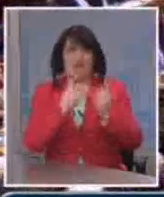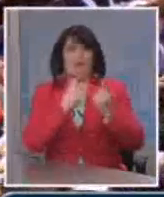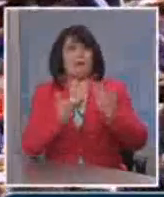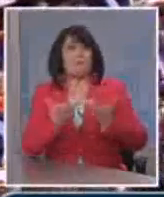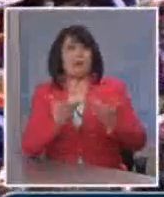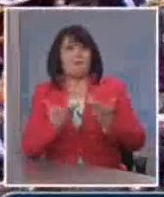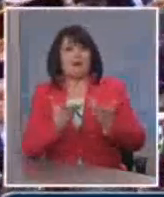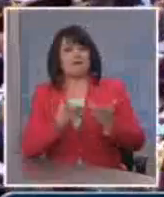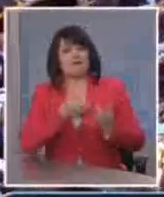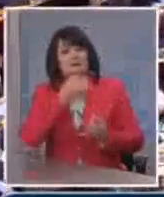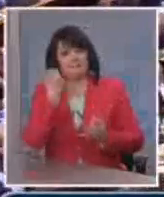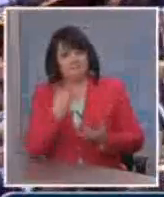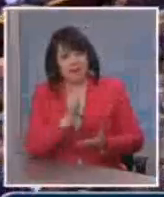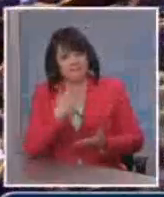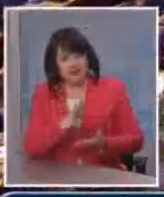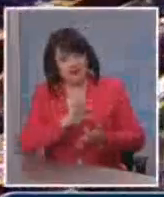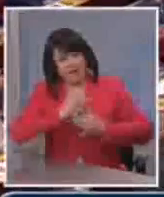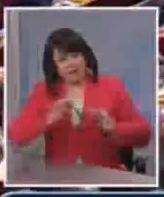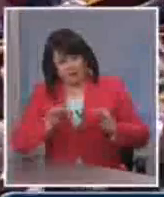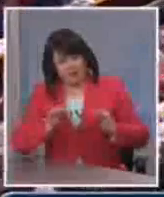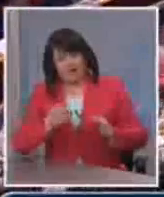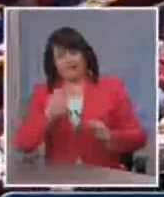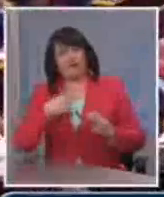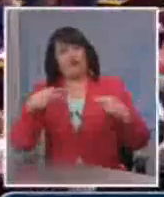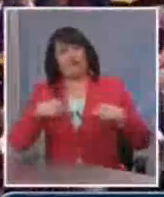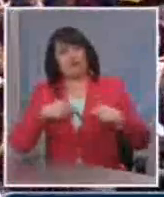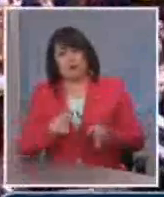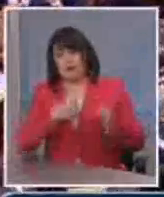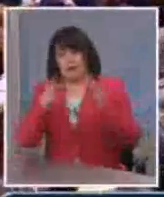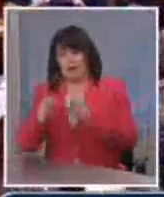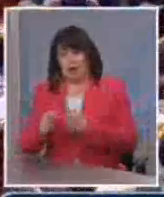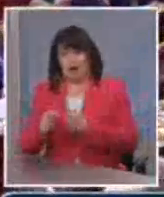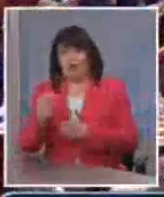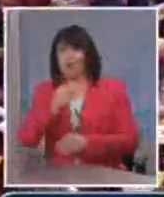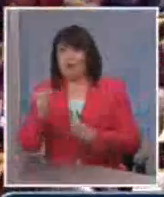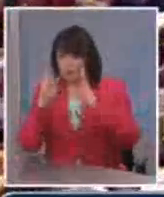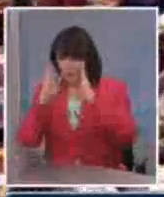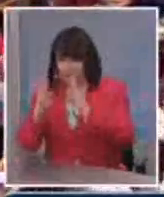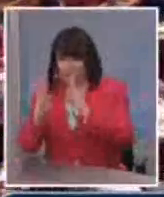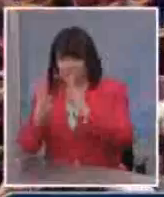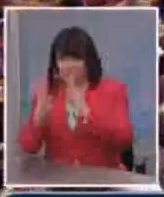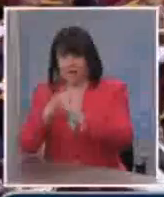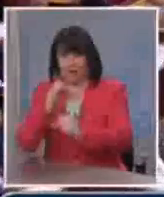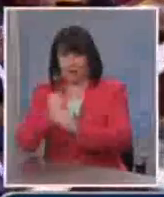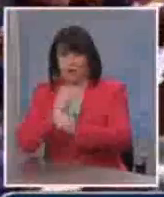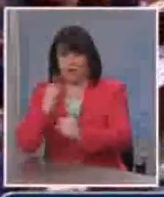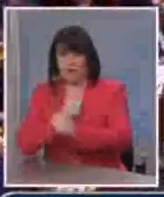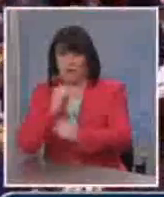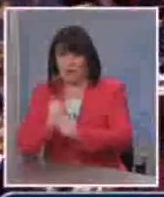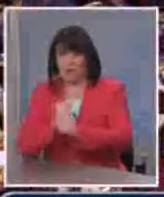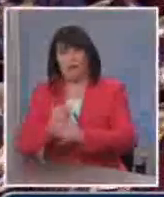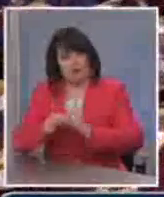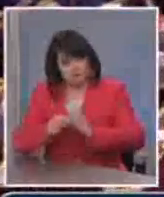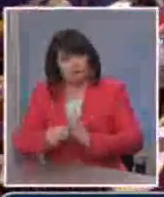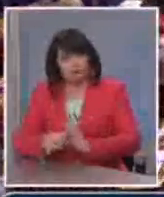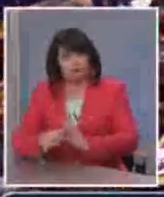οποίο έχω τοποθετηθεί επανειλημμένα και εκτενώς, τόσο εγώ όσο και οι υπουργοί. Το άλλο όμως, στο οποίο εργαστήκαμε και συνεχίζουμε